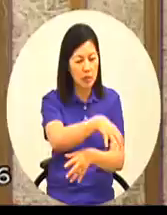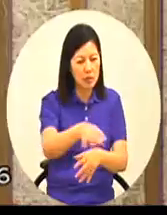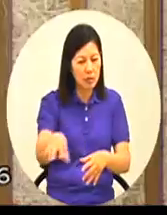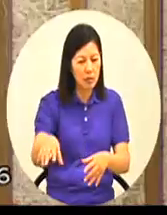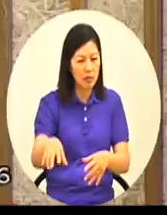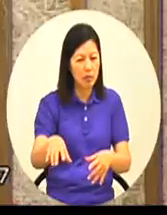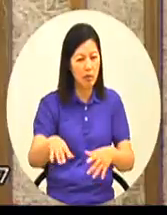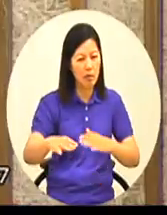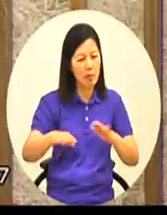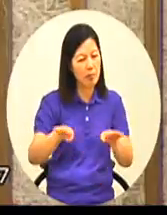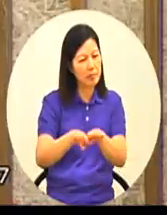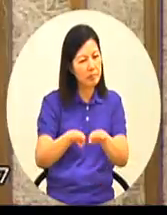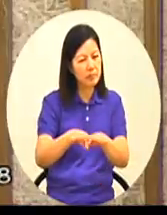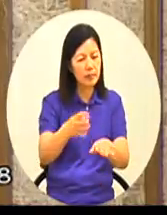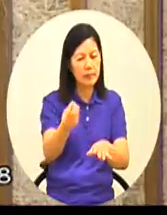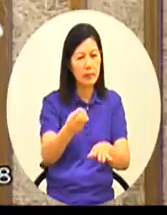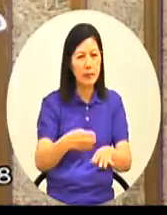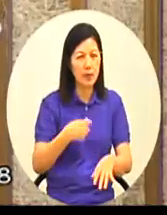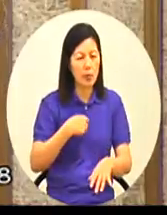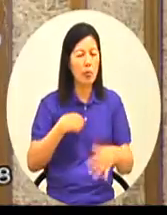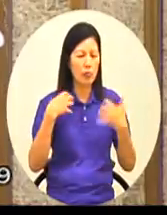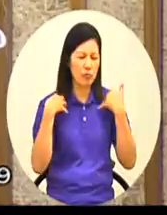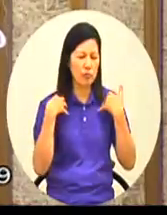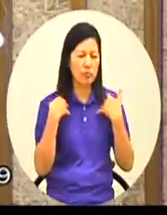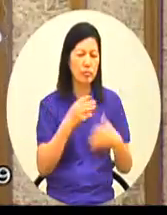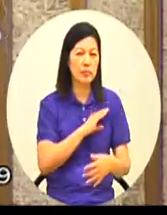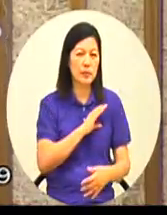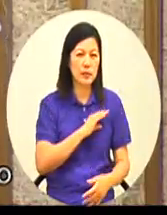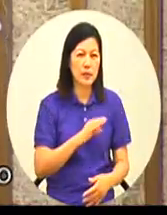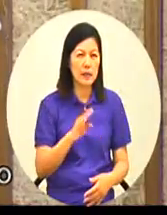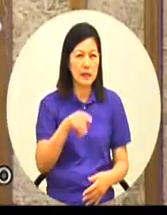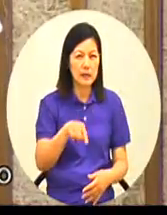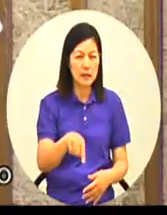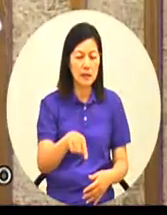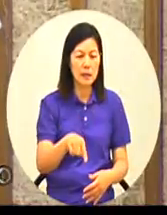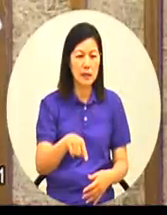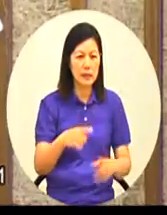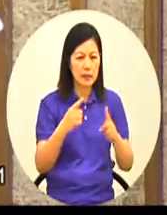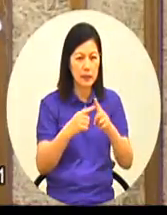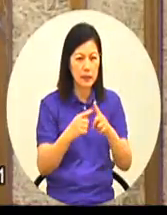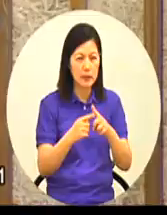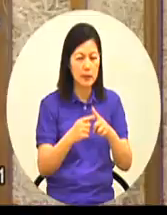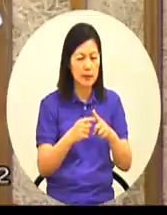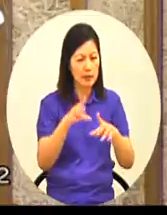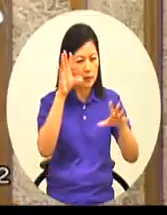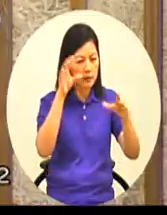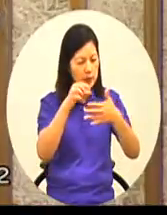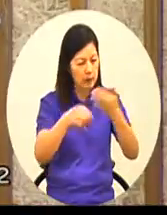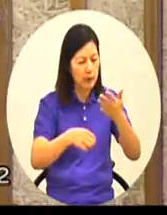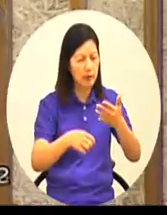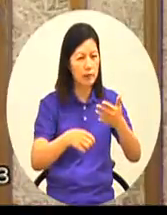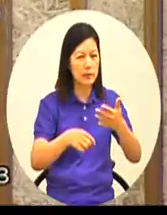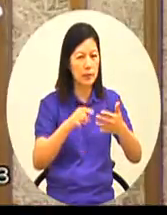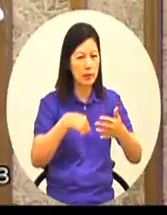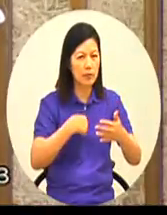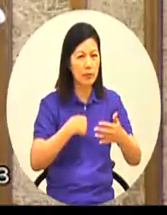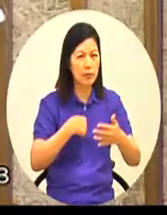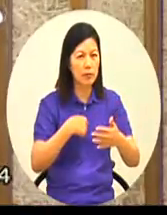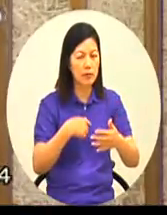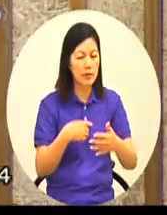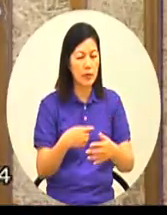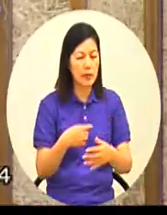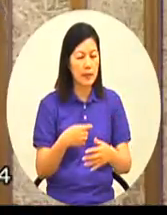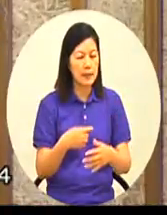决，这是我责任跟义务嘛哈。那我们在这个移拨上面，我们包括人的这个资格上面，我们都 尽量以在